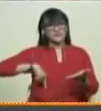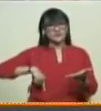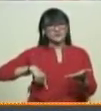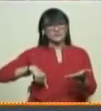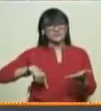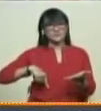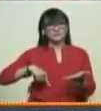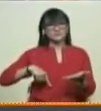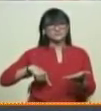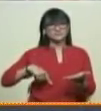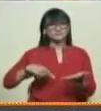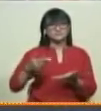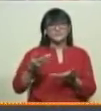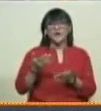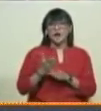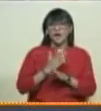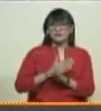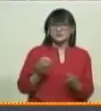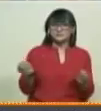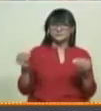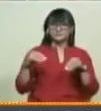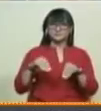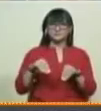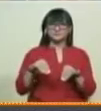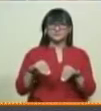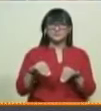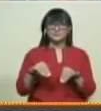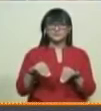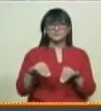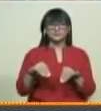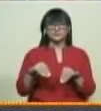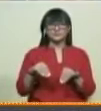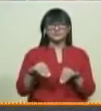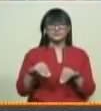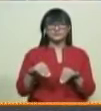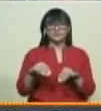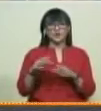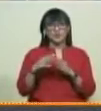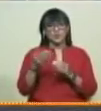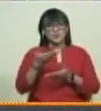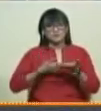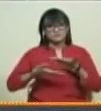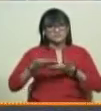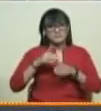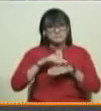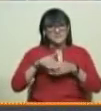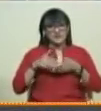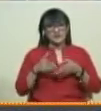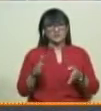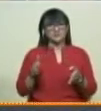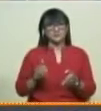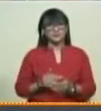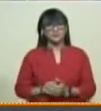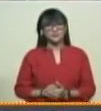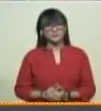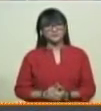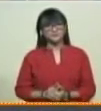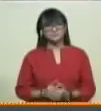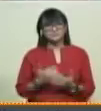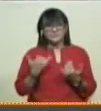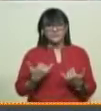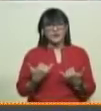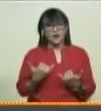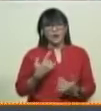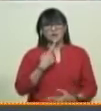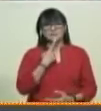lo han negociado y acordado ambas partes, nuestros negociadores, nuestros ministros, le ratifico